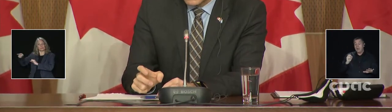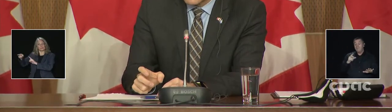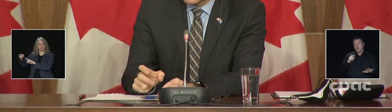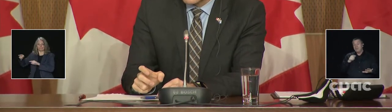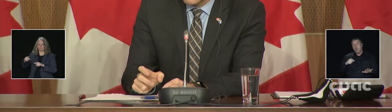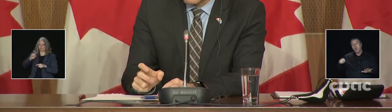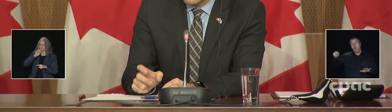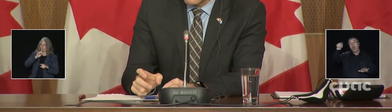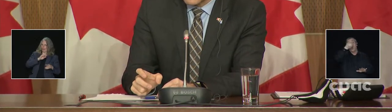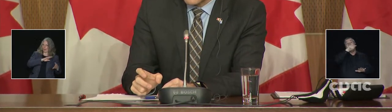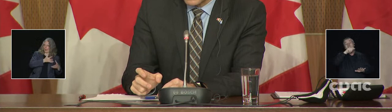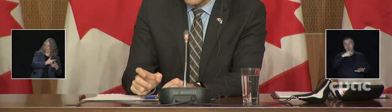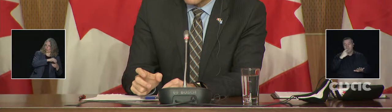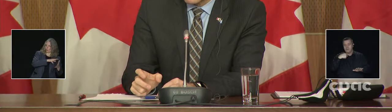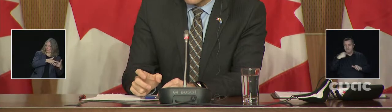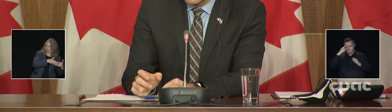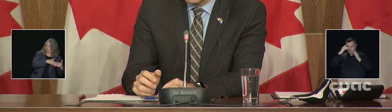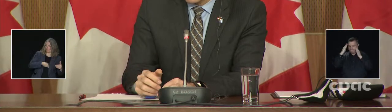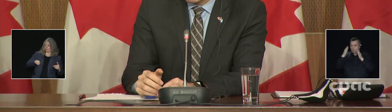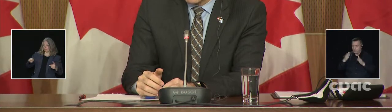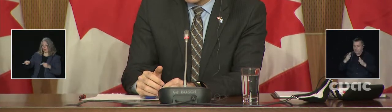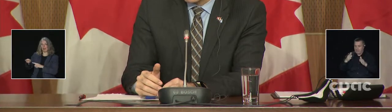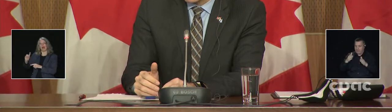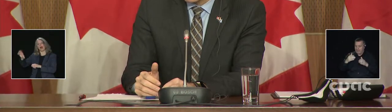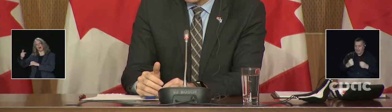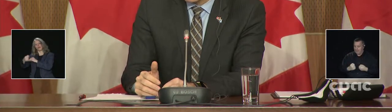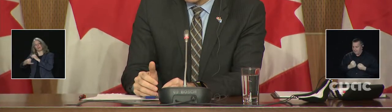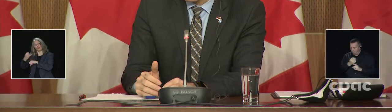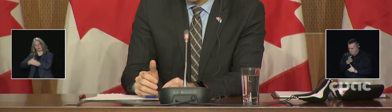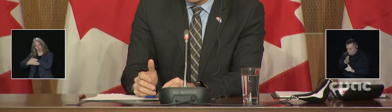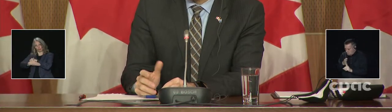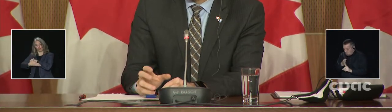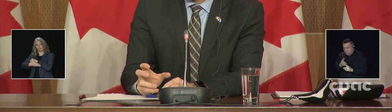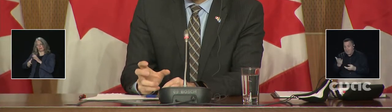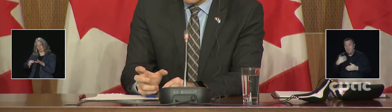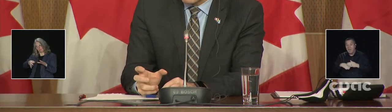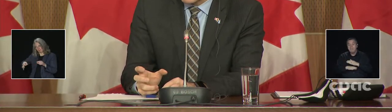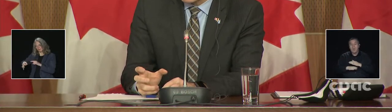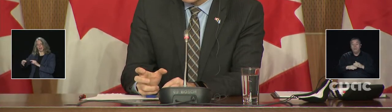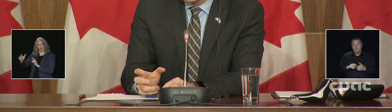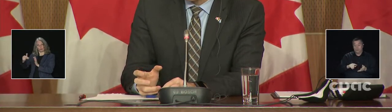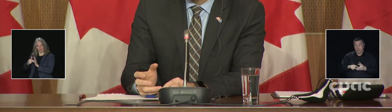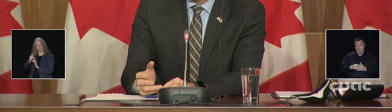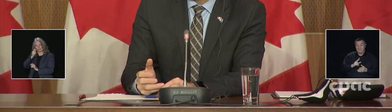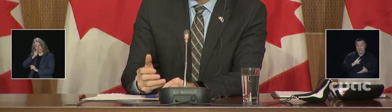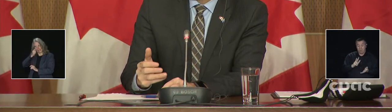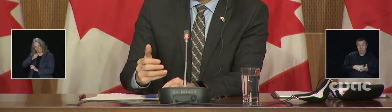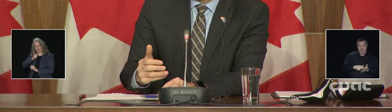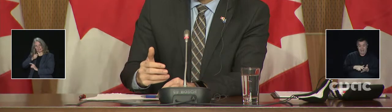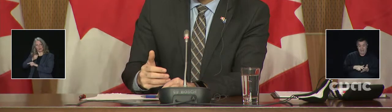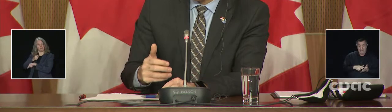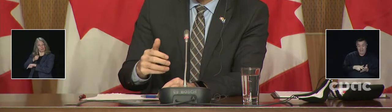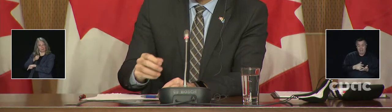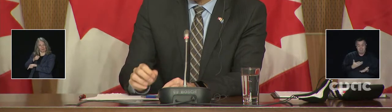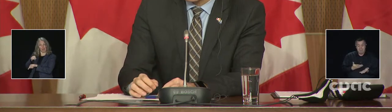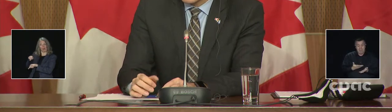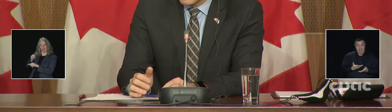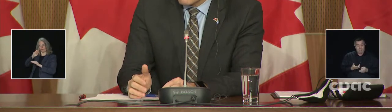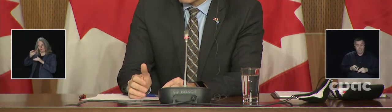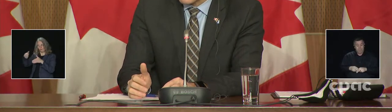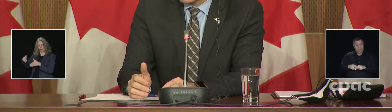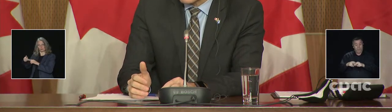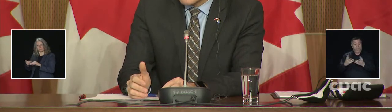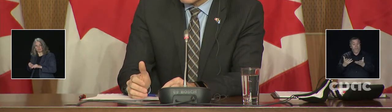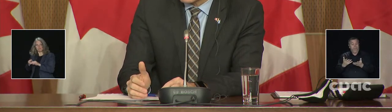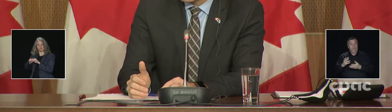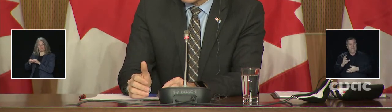nous investissons nos efforts. Donc, nous sommes partis essentiellement d'une base d'à peu près 3 000 et nous avons déjà ajouté à